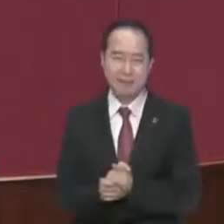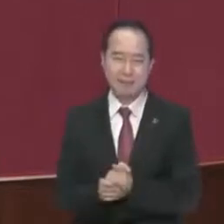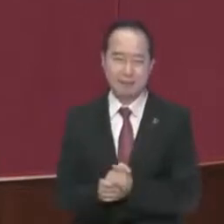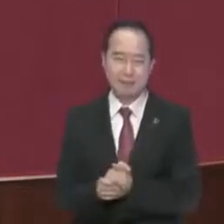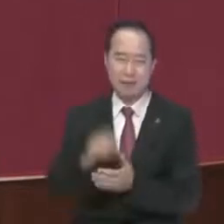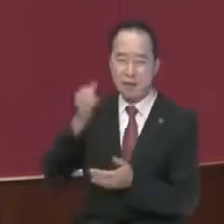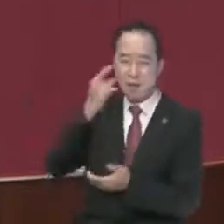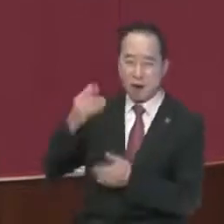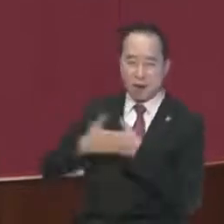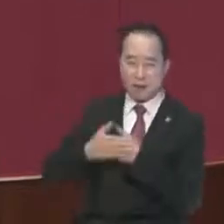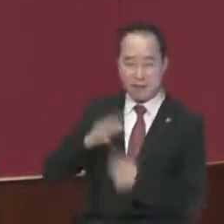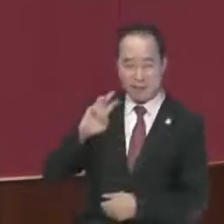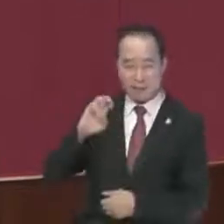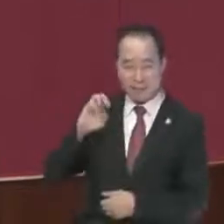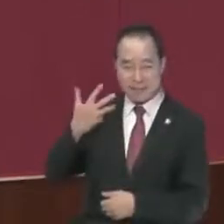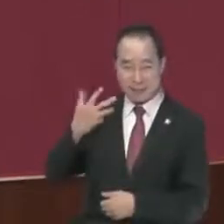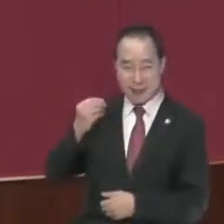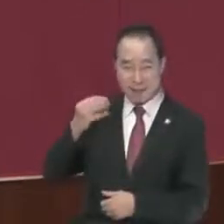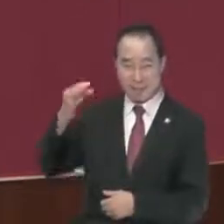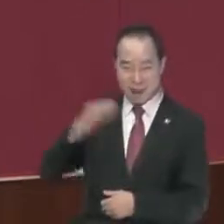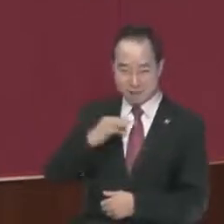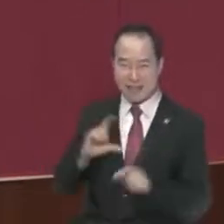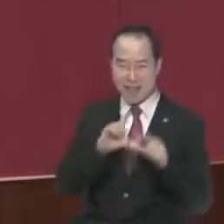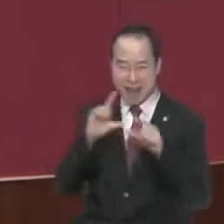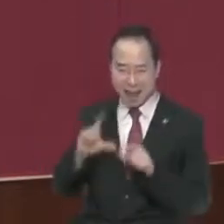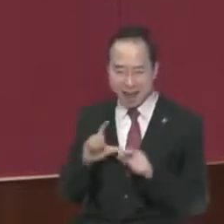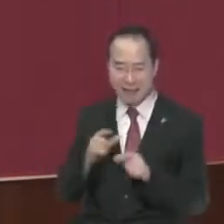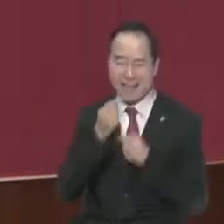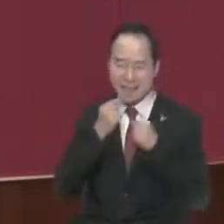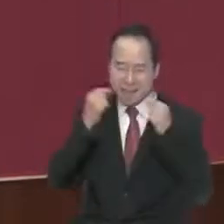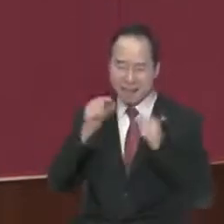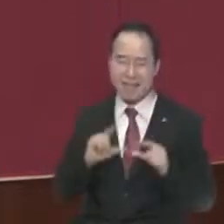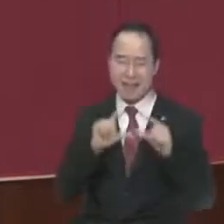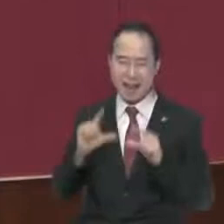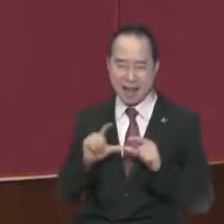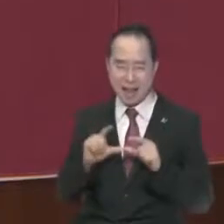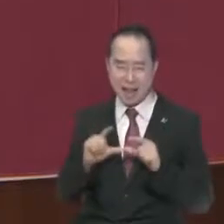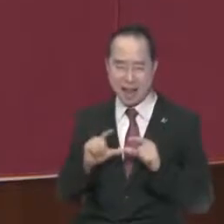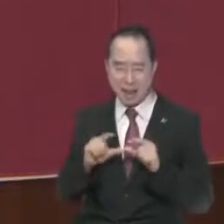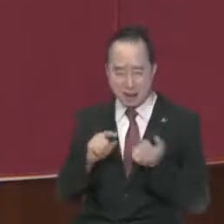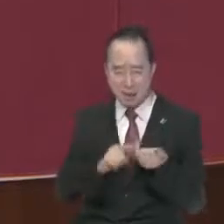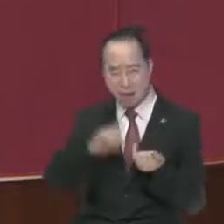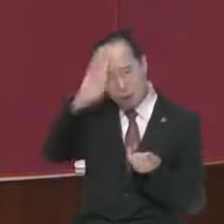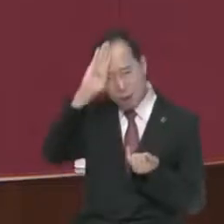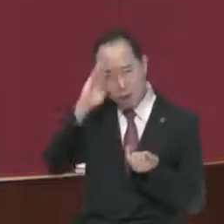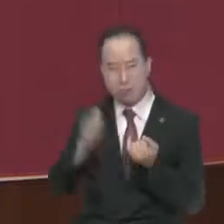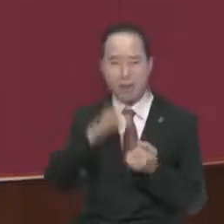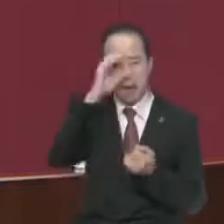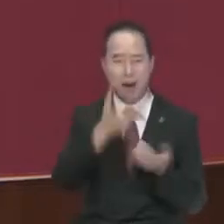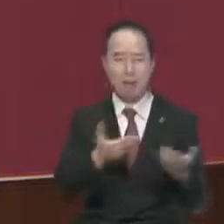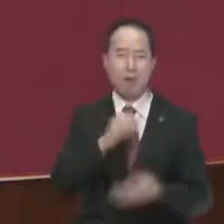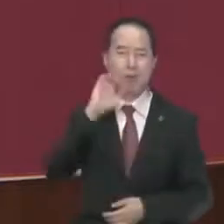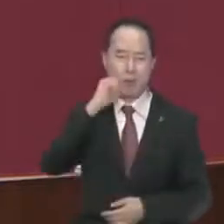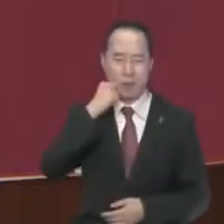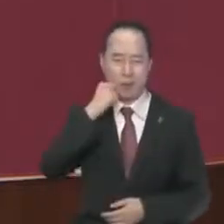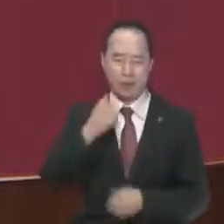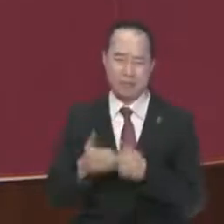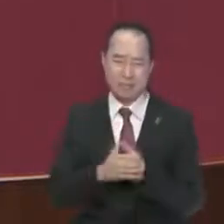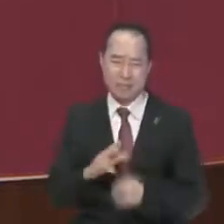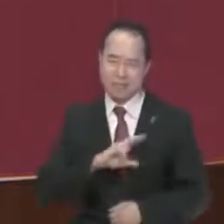아이의 웃는 얼굴을 보며 힘을 냈습니다. 병 때문에 알바도 어려워서 제대로 된 직장을 가지려면 자격증을 따야겠다